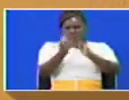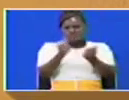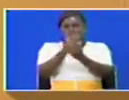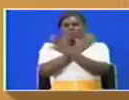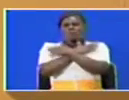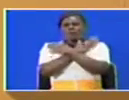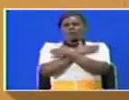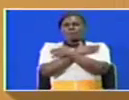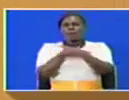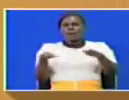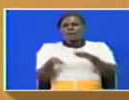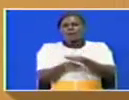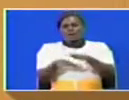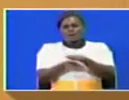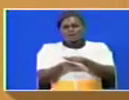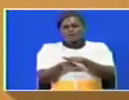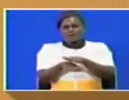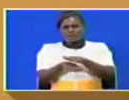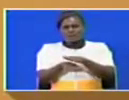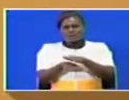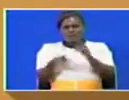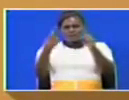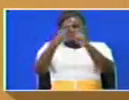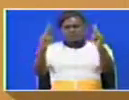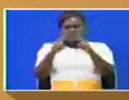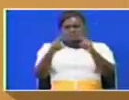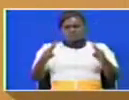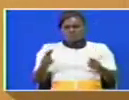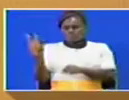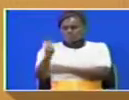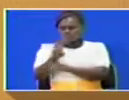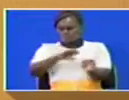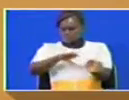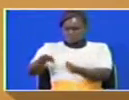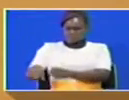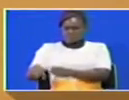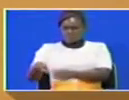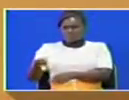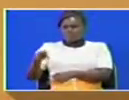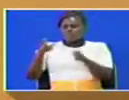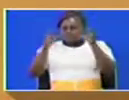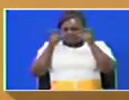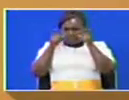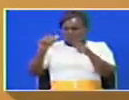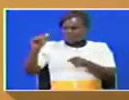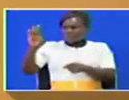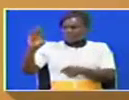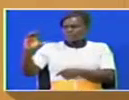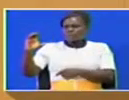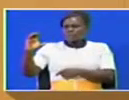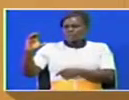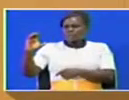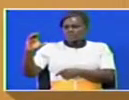Fiki unachezwa chini ya dirisha la kimataifa. Kwingineko, kiungo wa Tusker FC na timu ya taifa ya Uganda Cranes